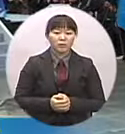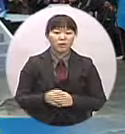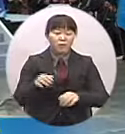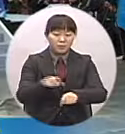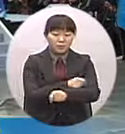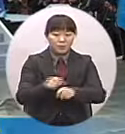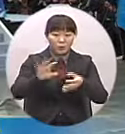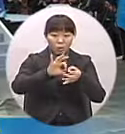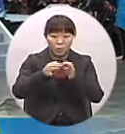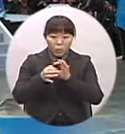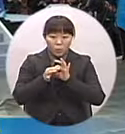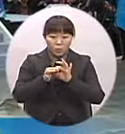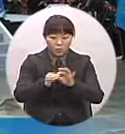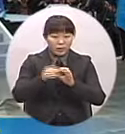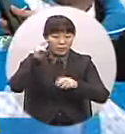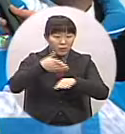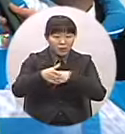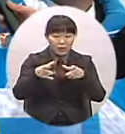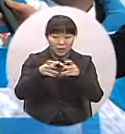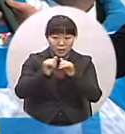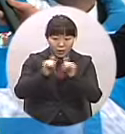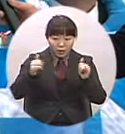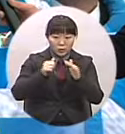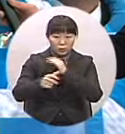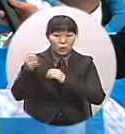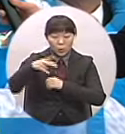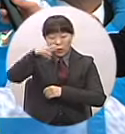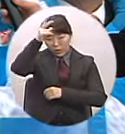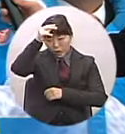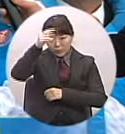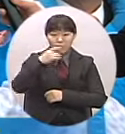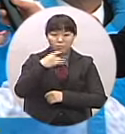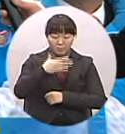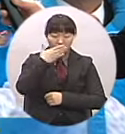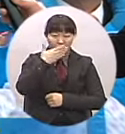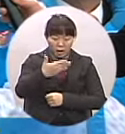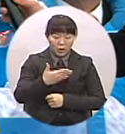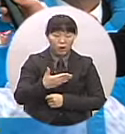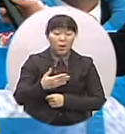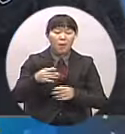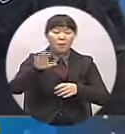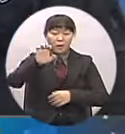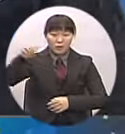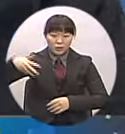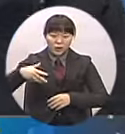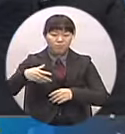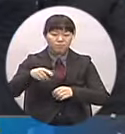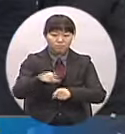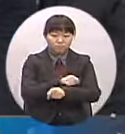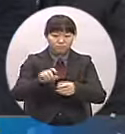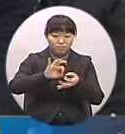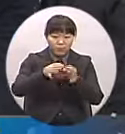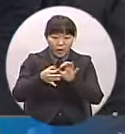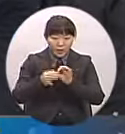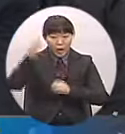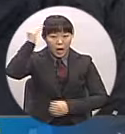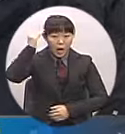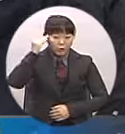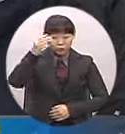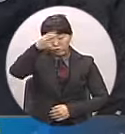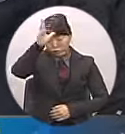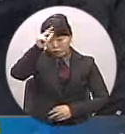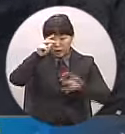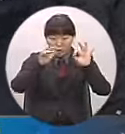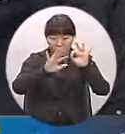스페셜올림픽 성화봉송은 지적장애인 선수와 성화봉송 경찰만 가능하며 평창대회에는 한국경찰 10명을 포함한